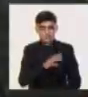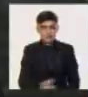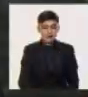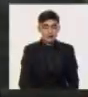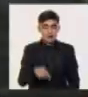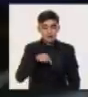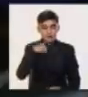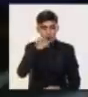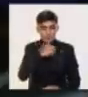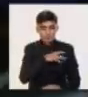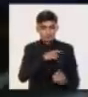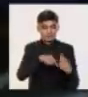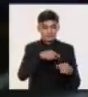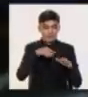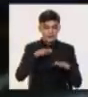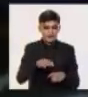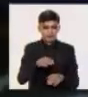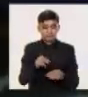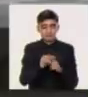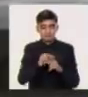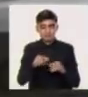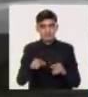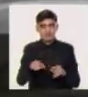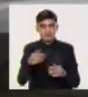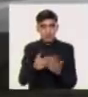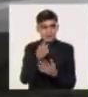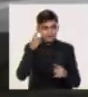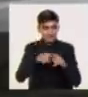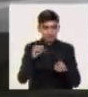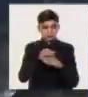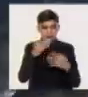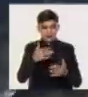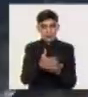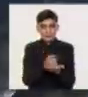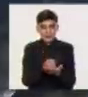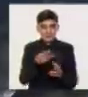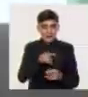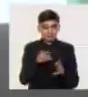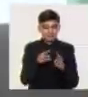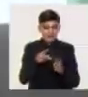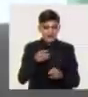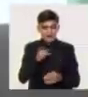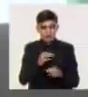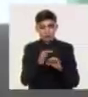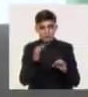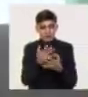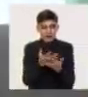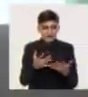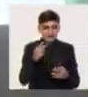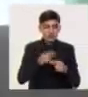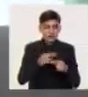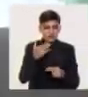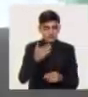этом году на предприятии провели модернизацию. Установили новое оборудование для выпуска запчастей котельных установок, труб и других